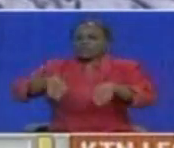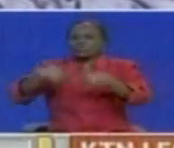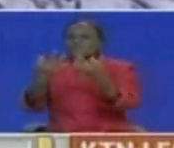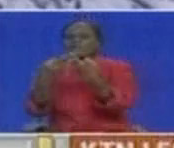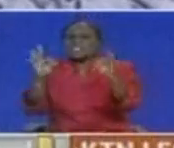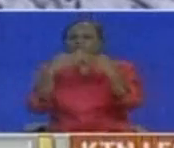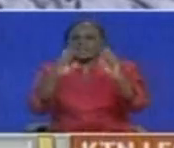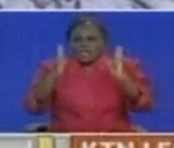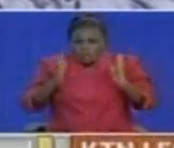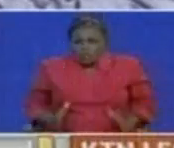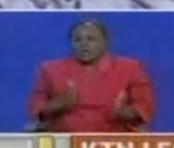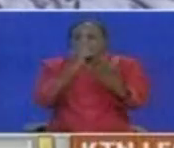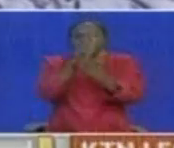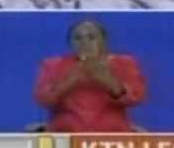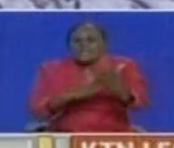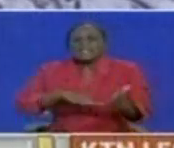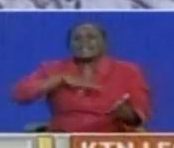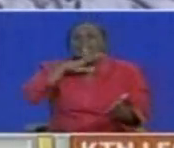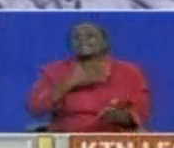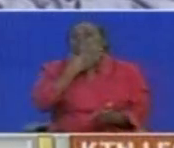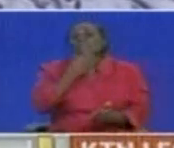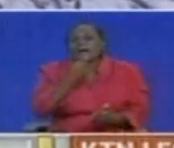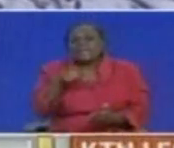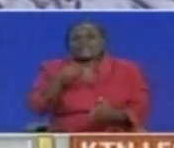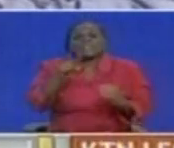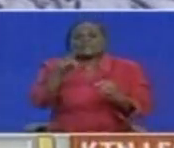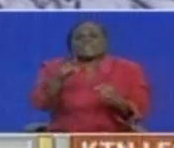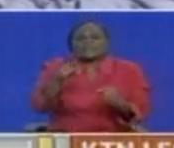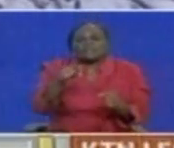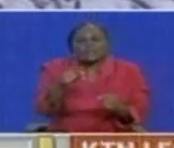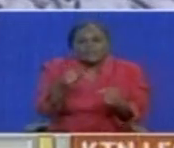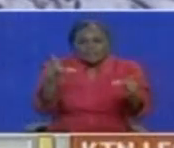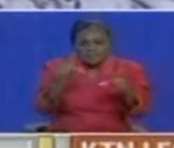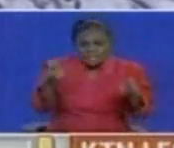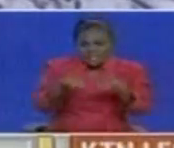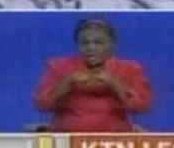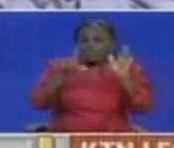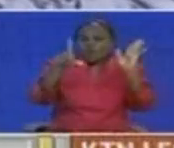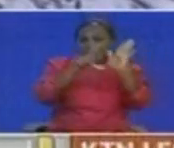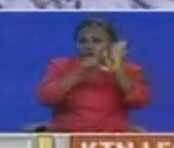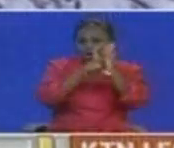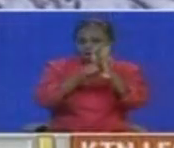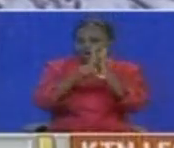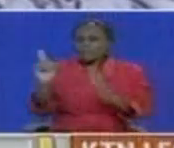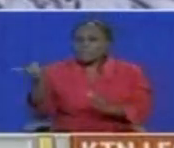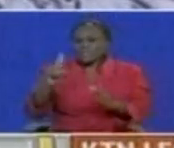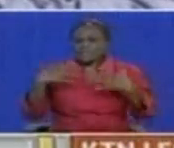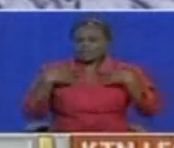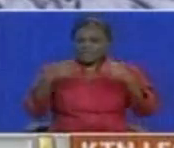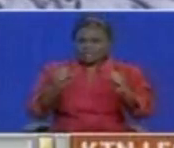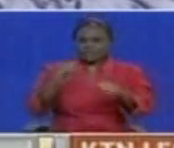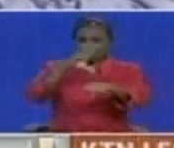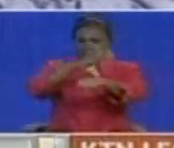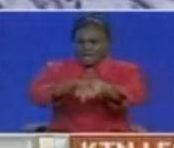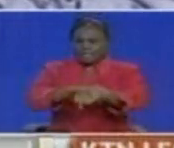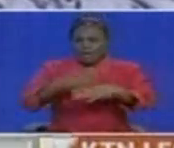mwili vya jamaa yao aliaga bila kutakiwa kupeana wasia. Sheria hiyo pia itamwezesha waziri wa afya kupeana ruhusa ya kuchukua viungo vya